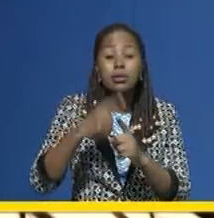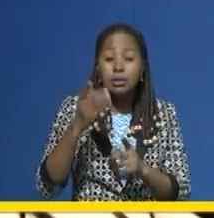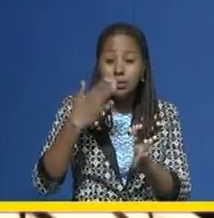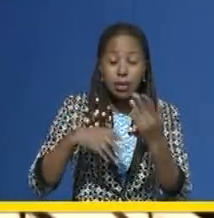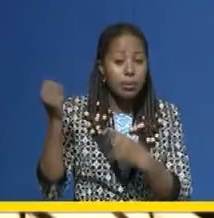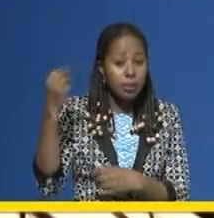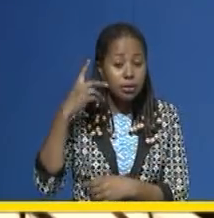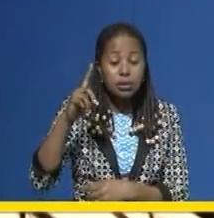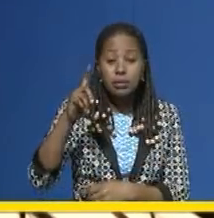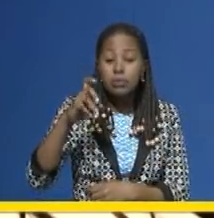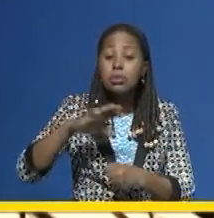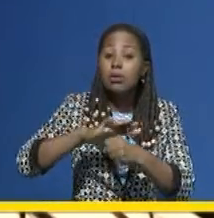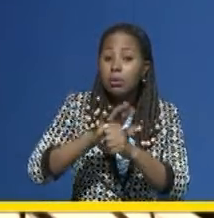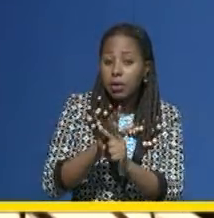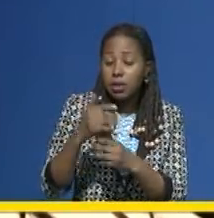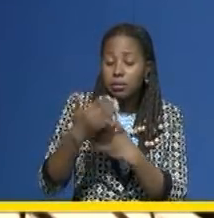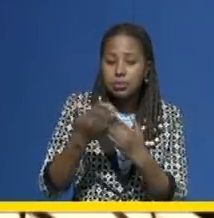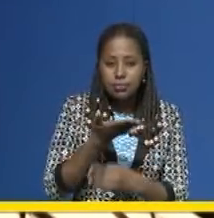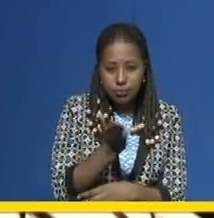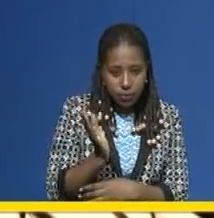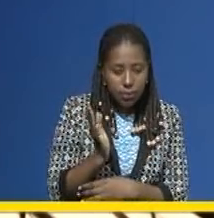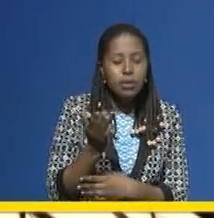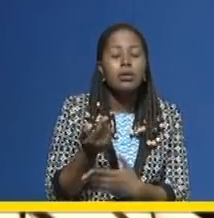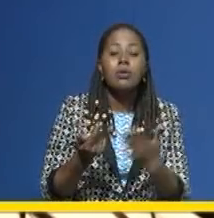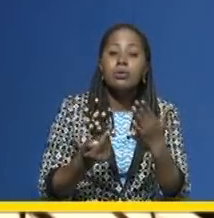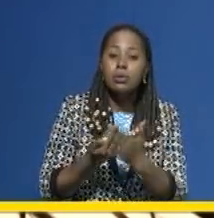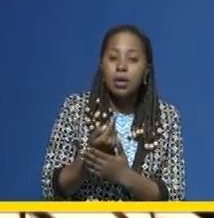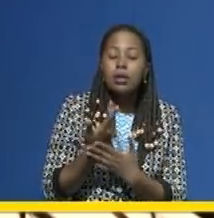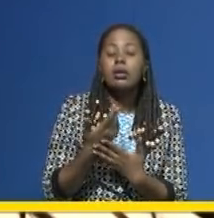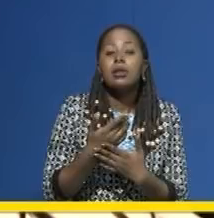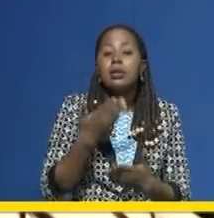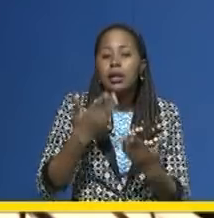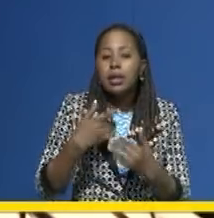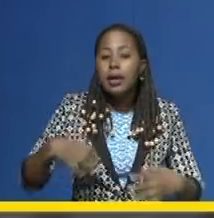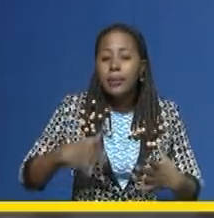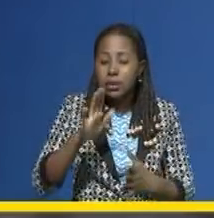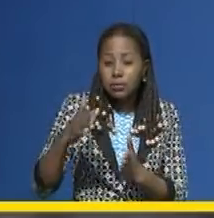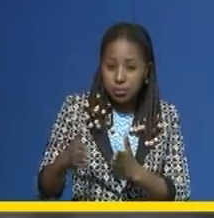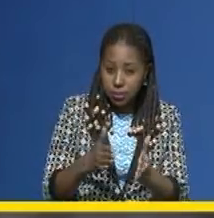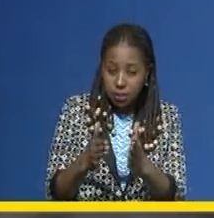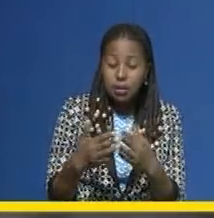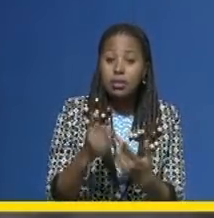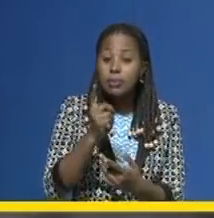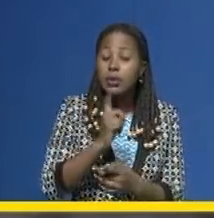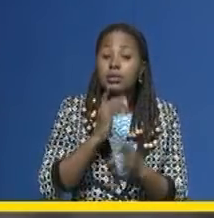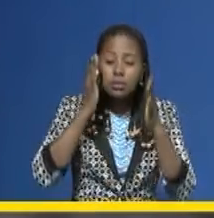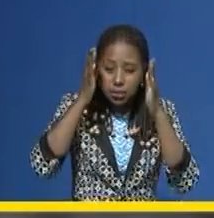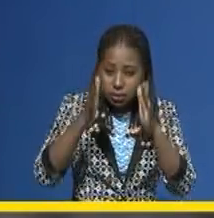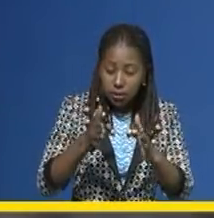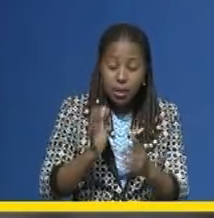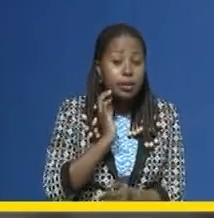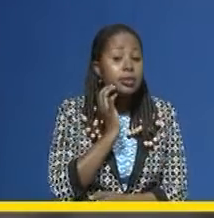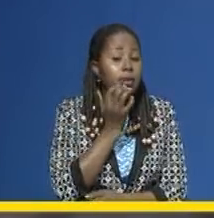ya maambukizi ya virusi vya corona nchini humo, kutokana na mtindo wa maisha yao ya mtaani yasiyozingatia